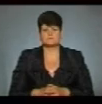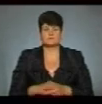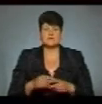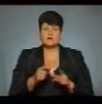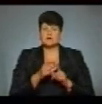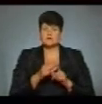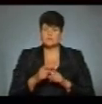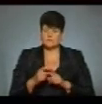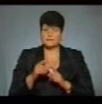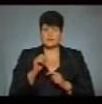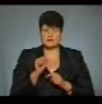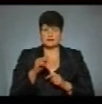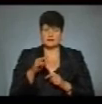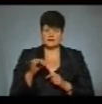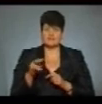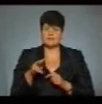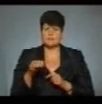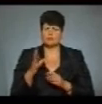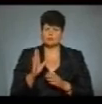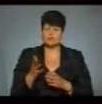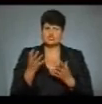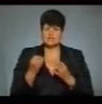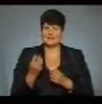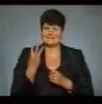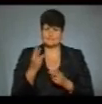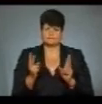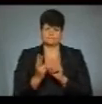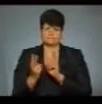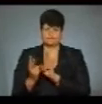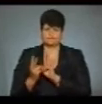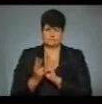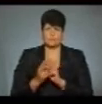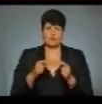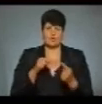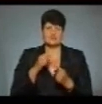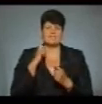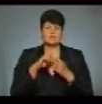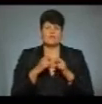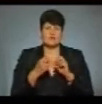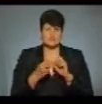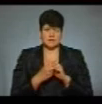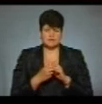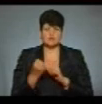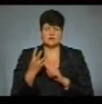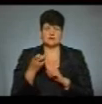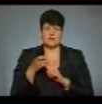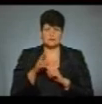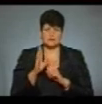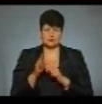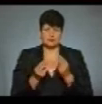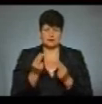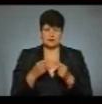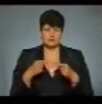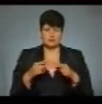Словами Андрія Тихого, в липні відбудеться ще 3 поєдинки. 10 липня – матч проти Івано-Франківського Прикарпаття, 14 липня гратимуть із